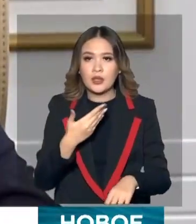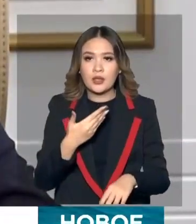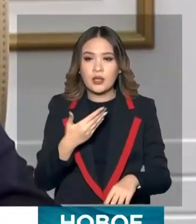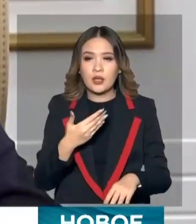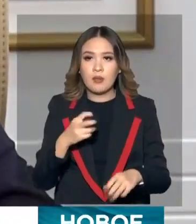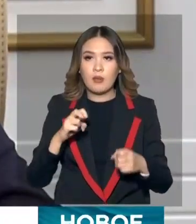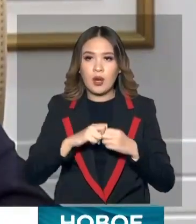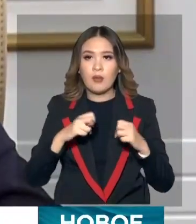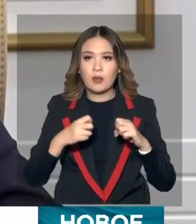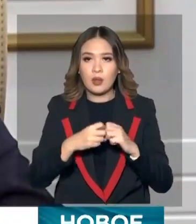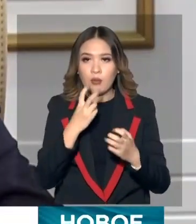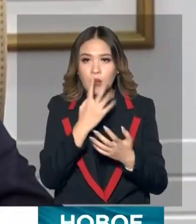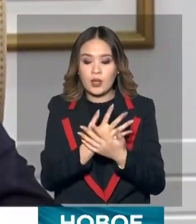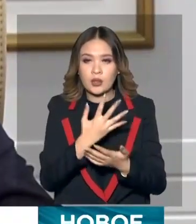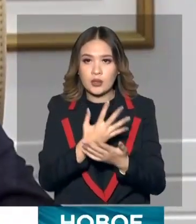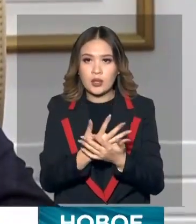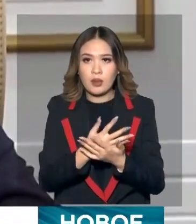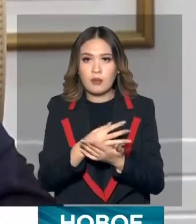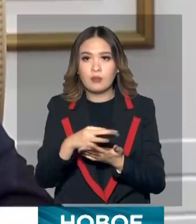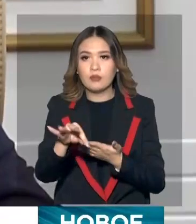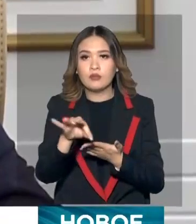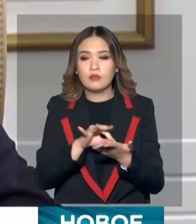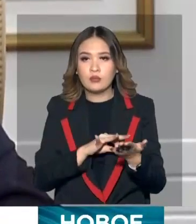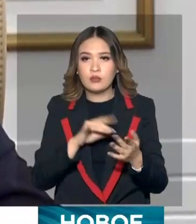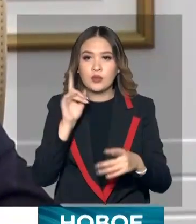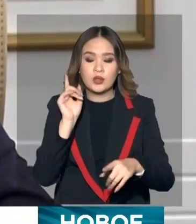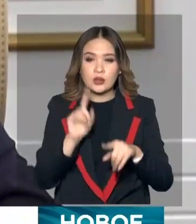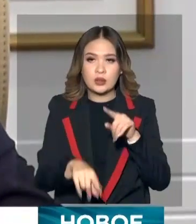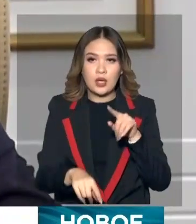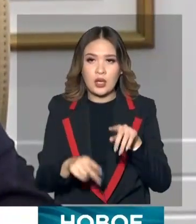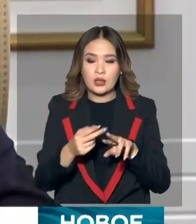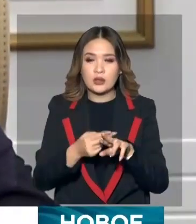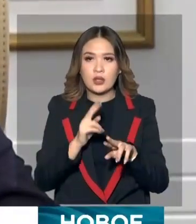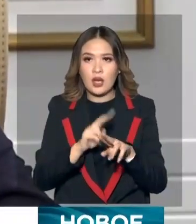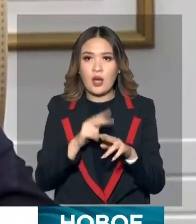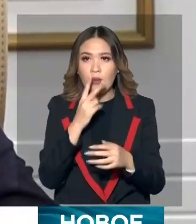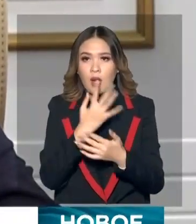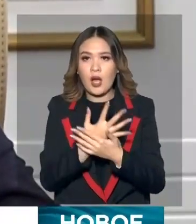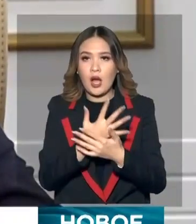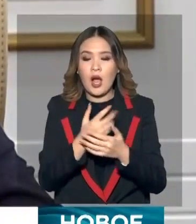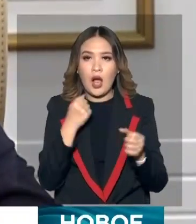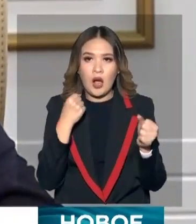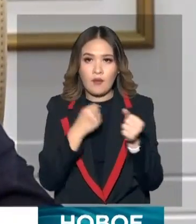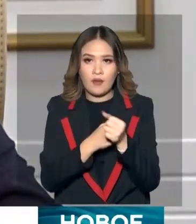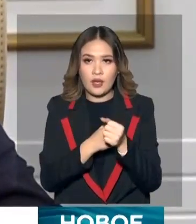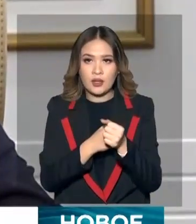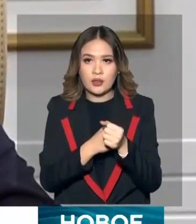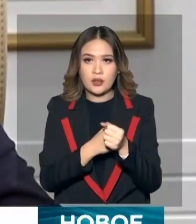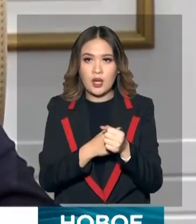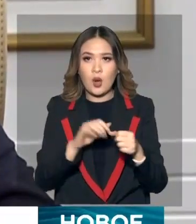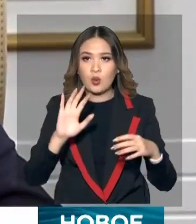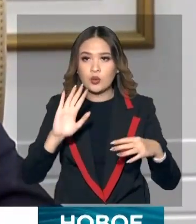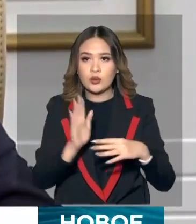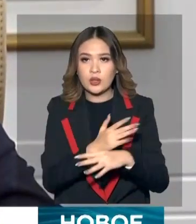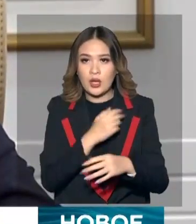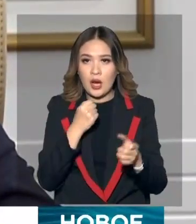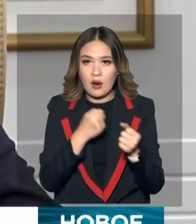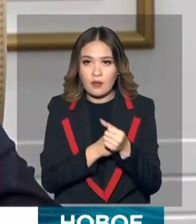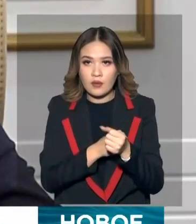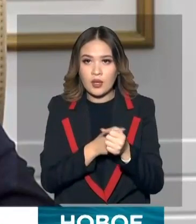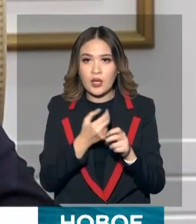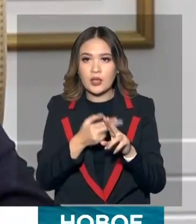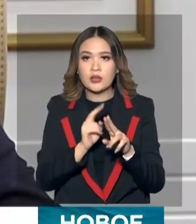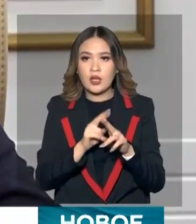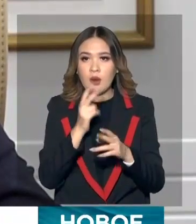именно вот в оперативности, исключение аварий, устранение аварий, это влияет